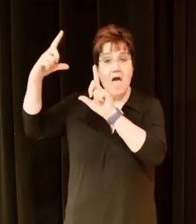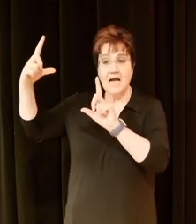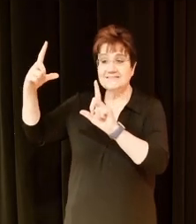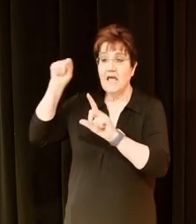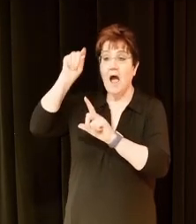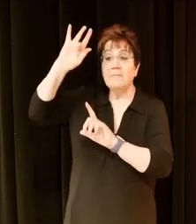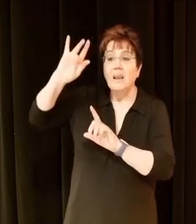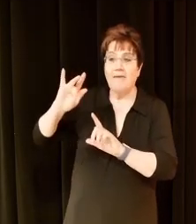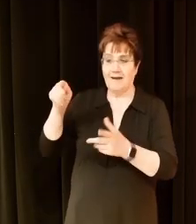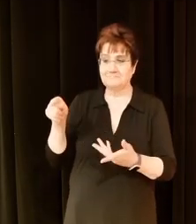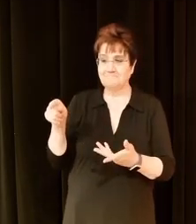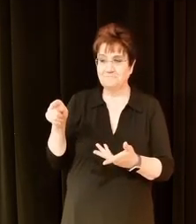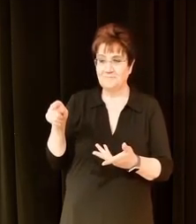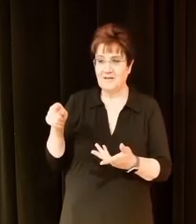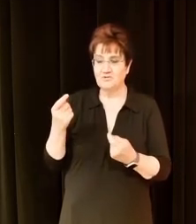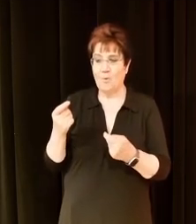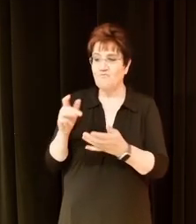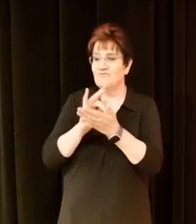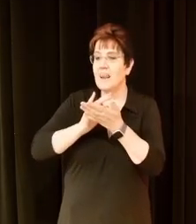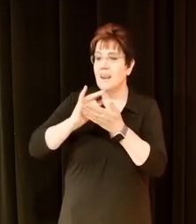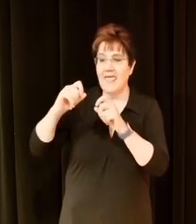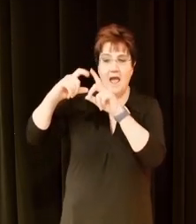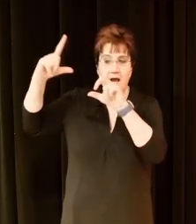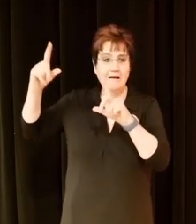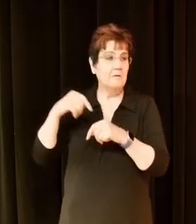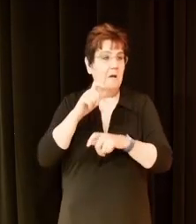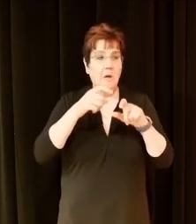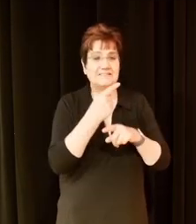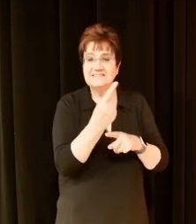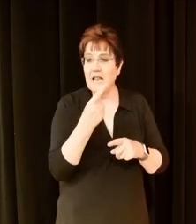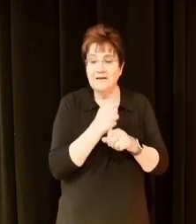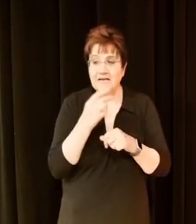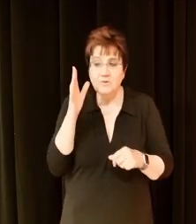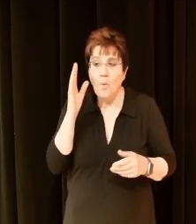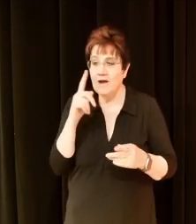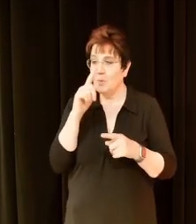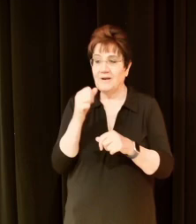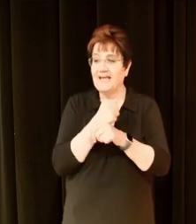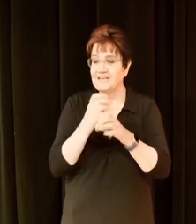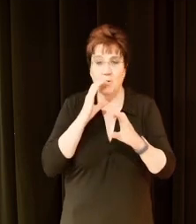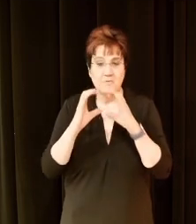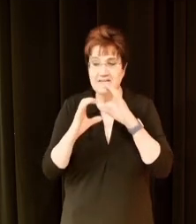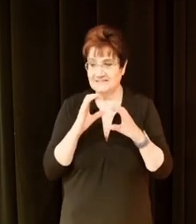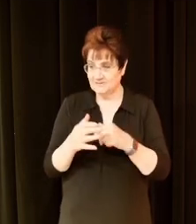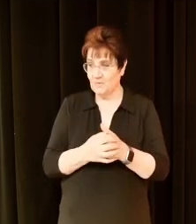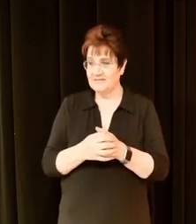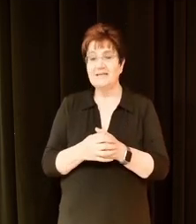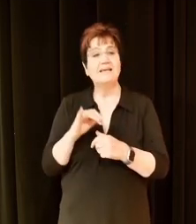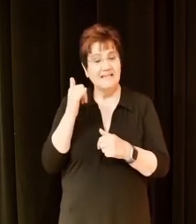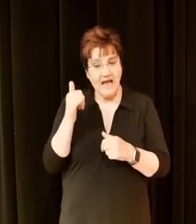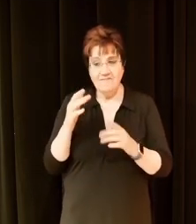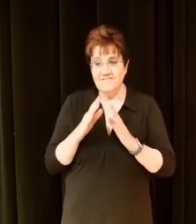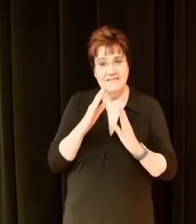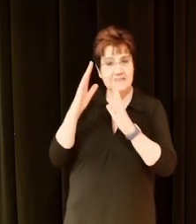sind so, sag mal, leere Hüllen. Was keiner hört oder keiner hören soll oder sie können sich damit nicht verständigen. Ja, da ist was wie